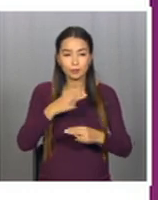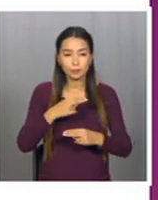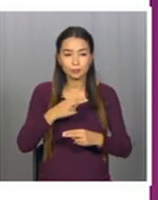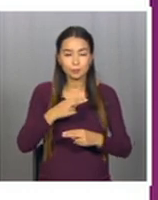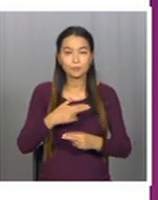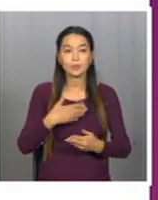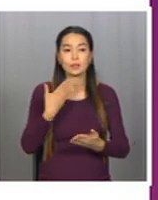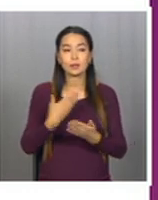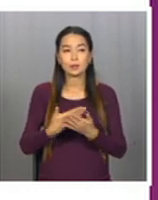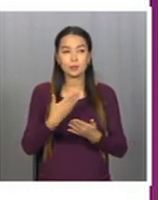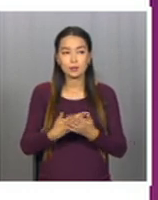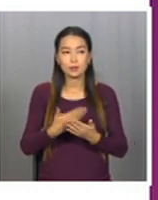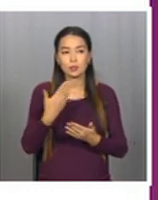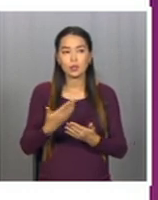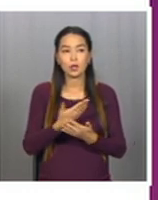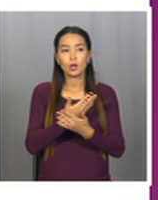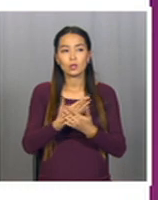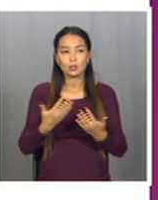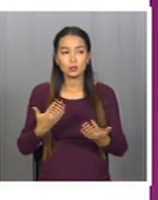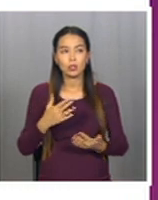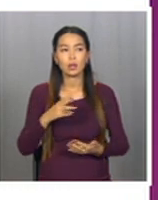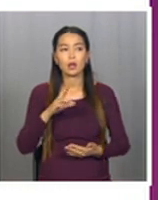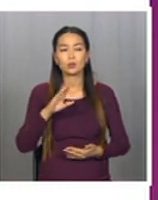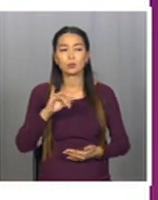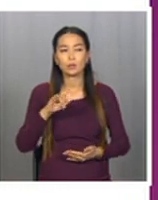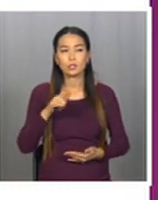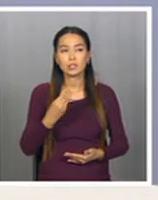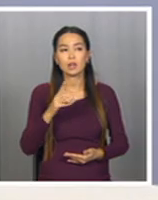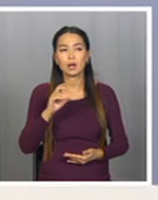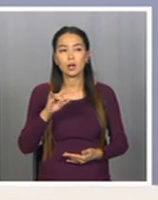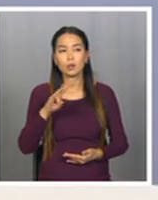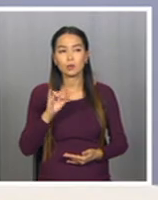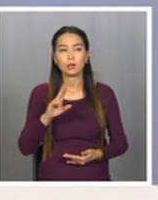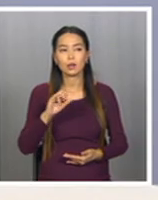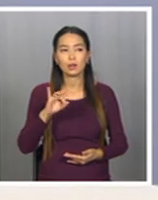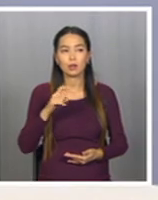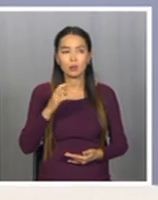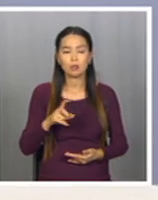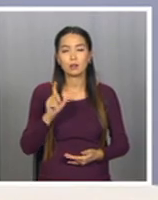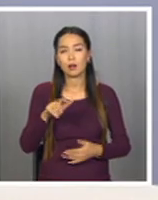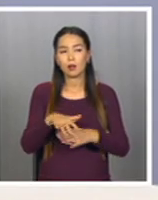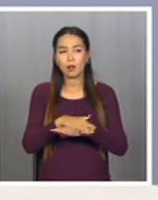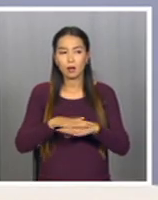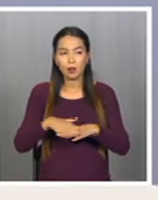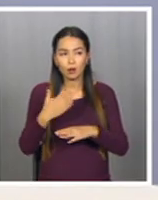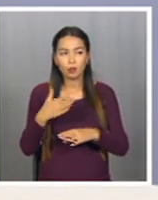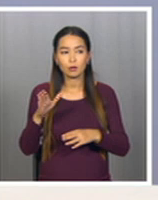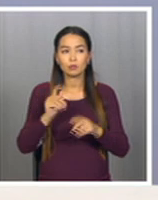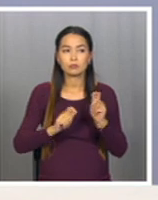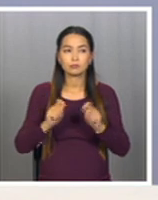Мысалы, Түргеш, Қарлық, Қарахан қағанаттарының халқы көшпелілерде де болды және отырықшылардан да